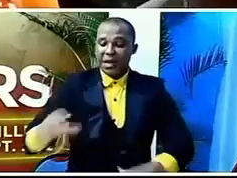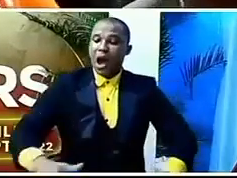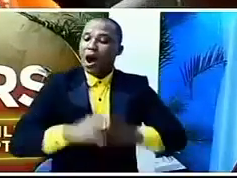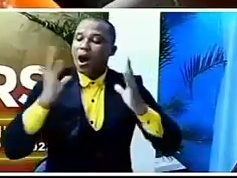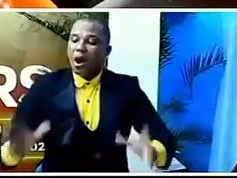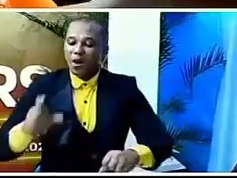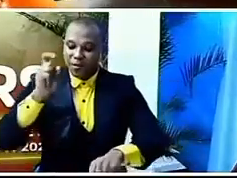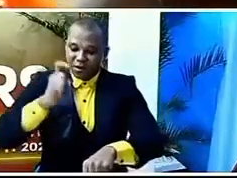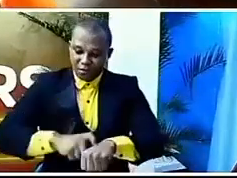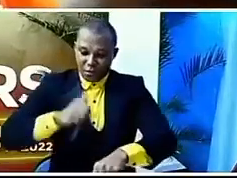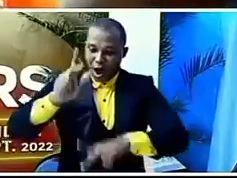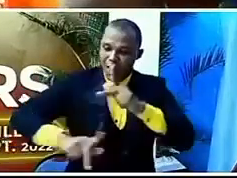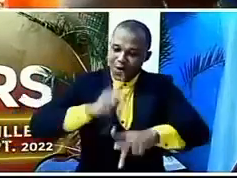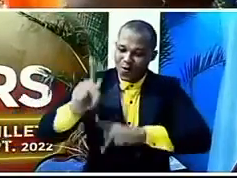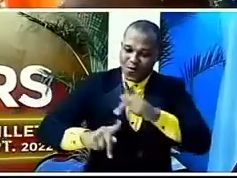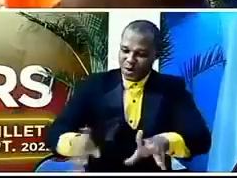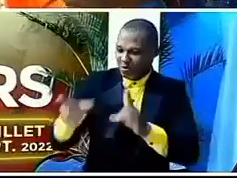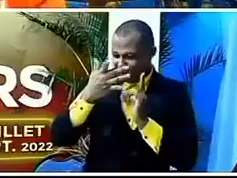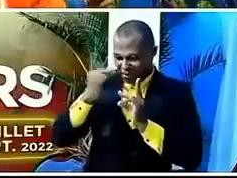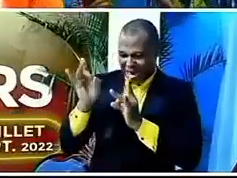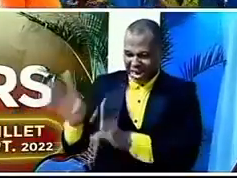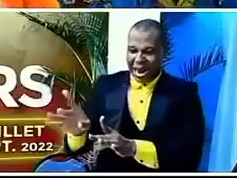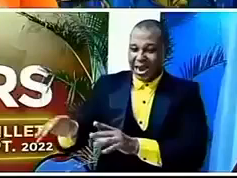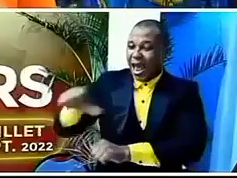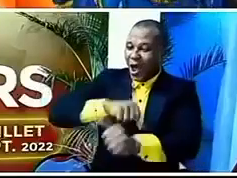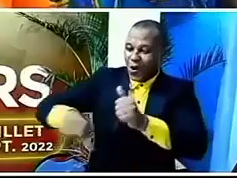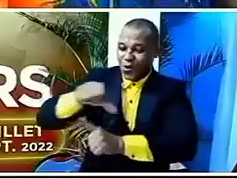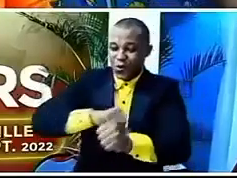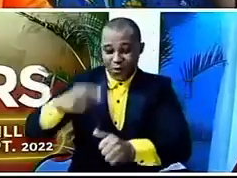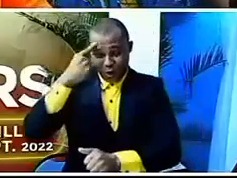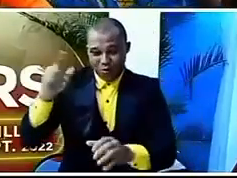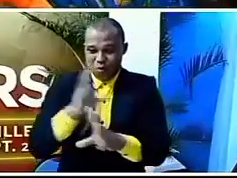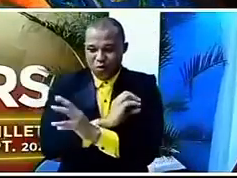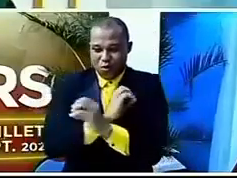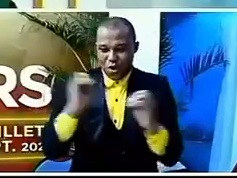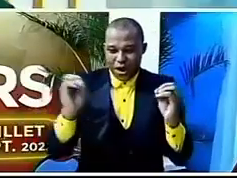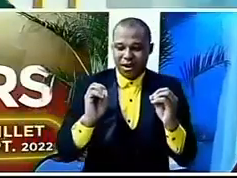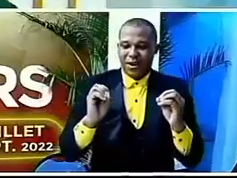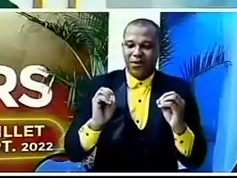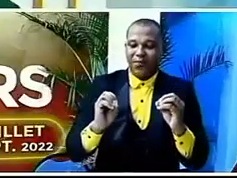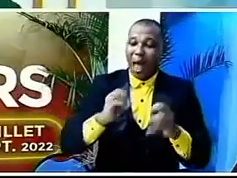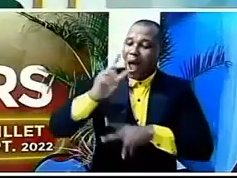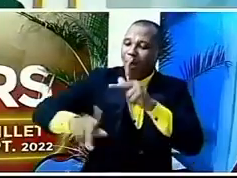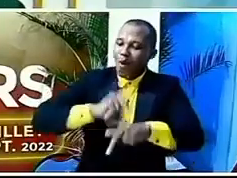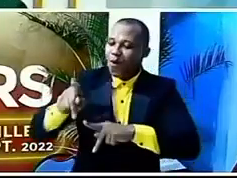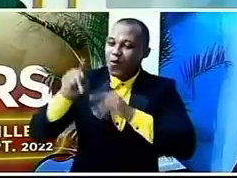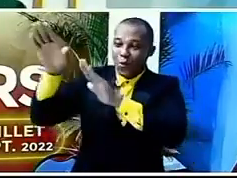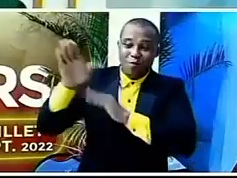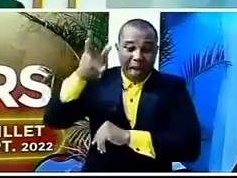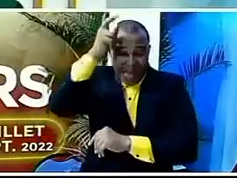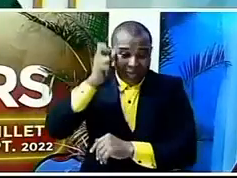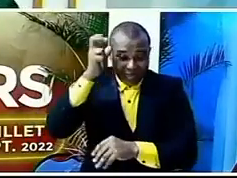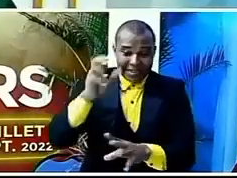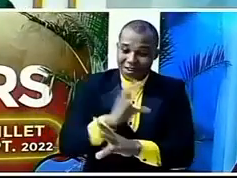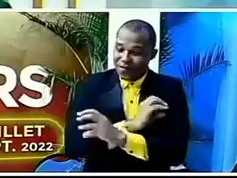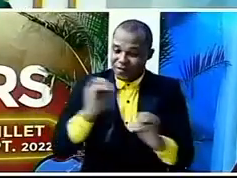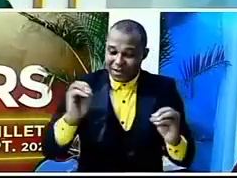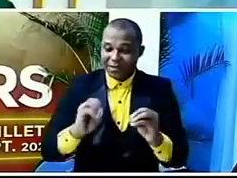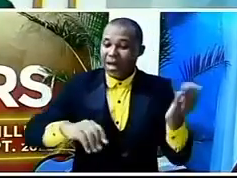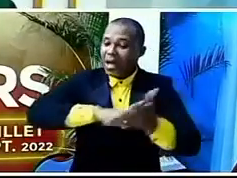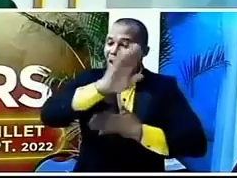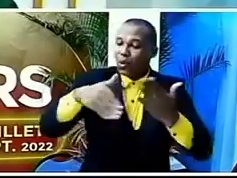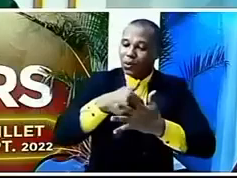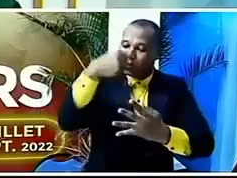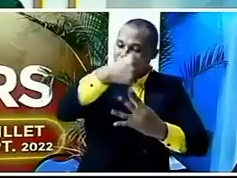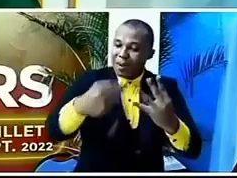fois, mon raï moun pour rien. Parce qu'on a peur d'entendre la vérité. Tout ça dit, depuis le blessé